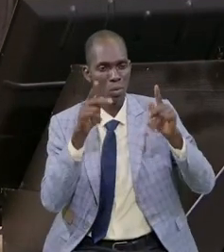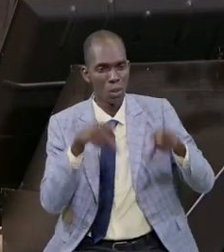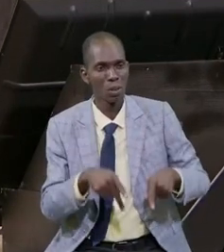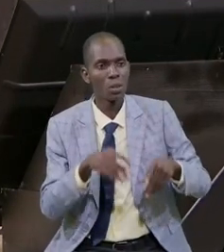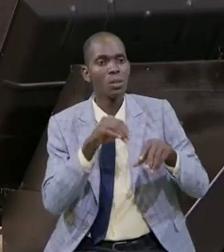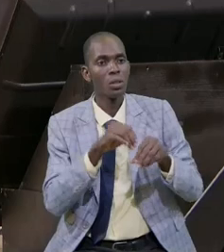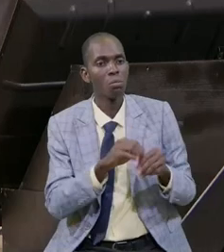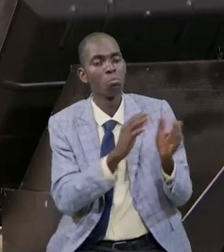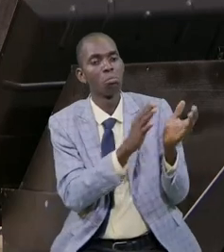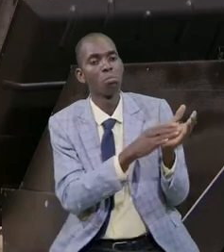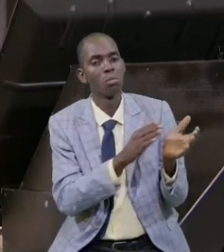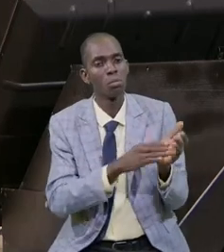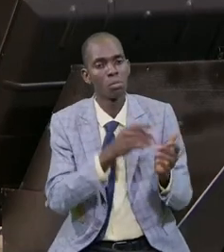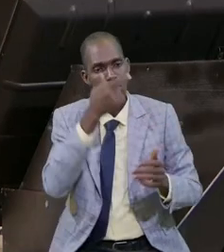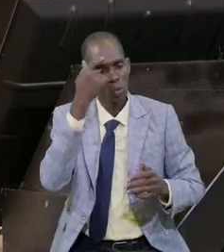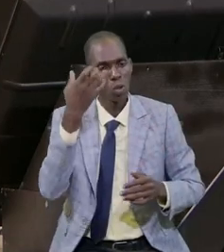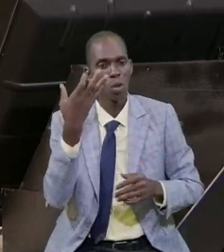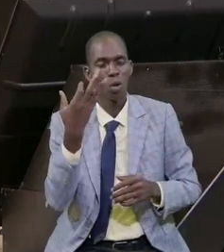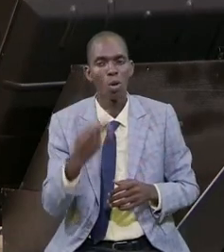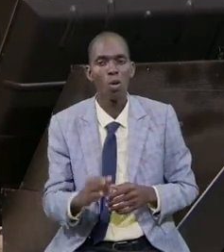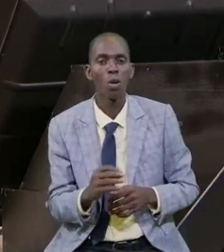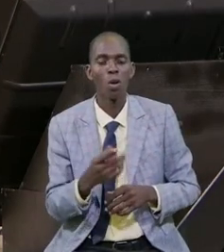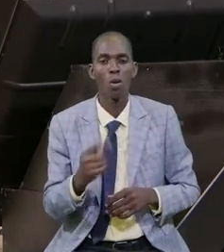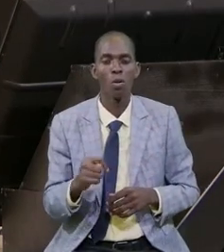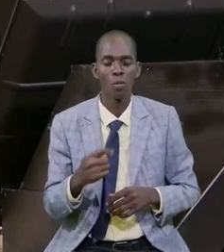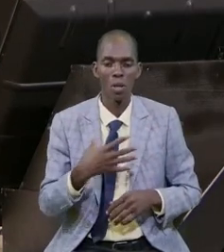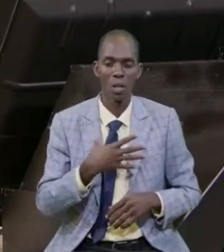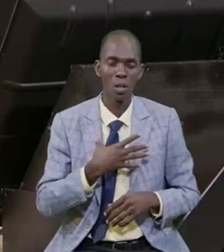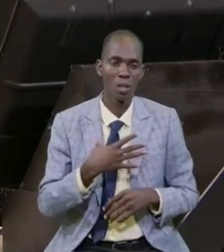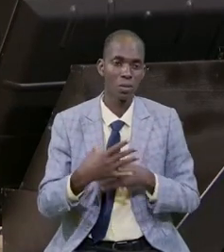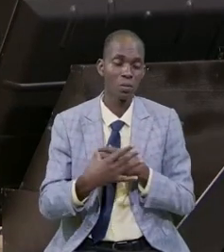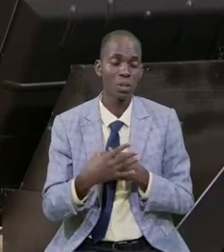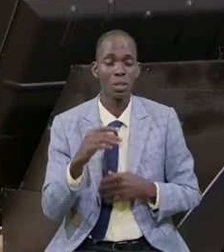par motif d'intérêt.